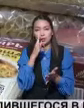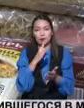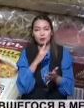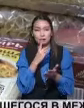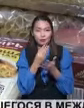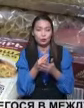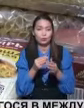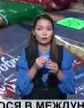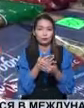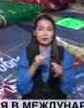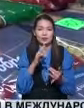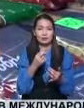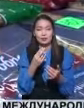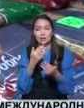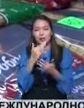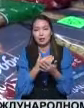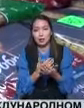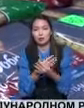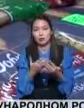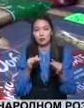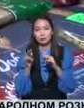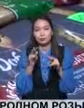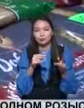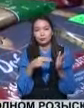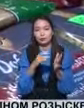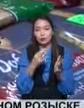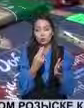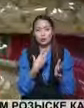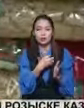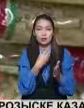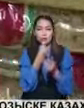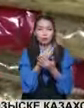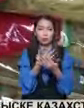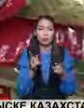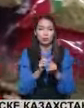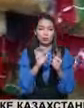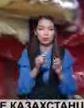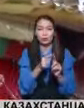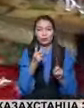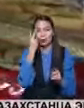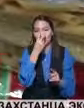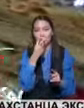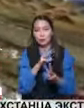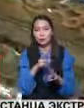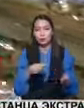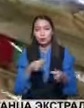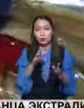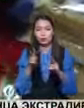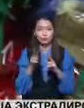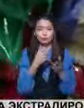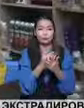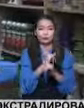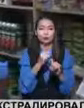использовать национальный каталог товаров и мониторить цены на социально значимые продукты. Таким образом, в течение 2 лет Минторговля планирует